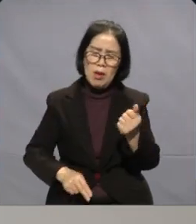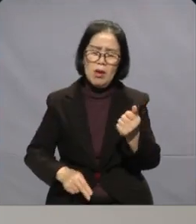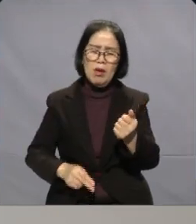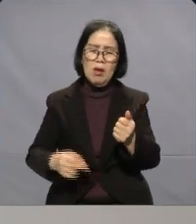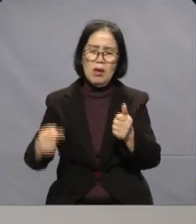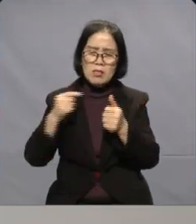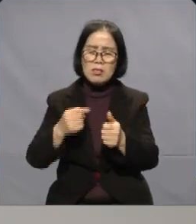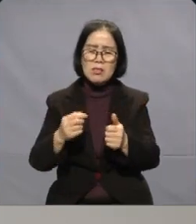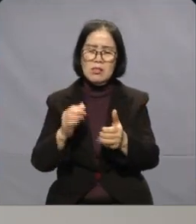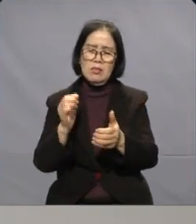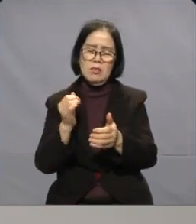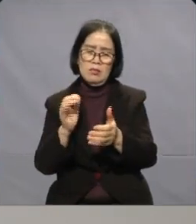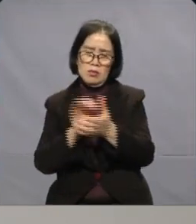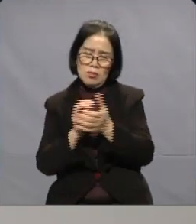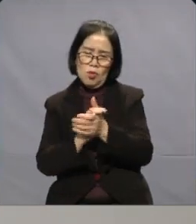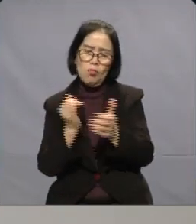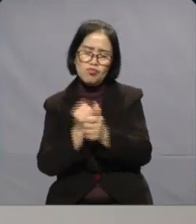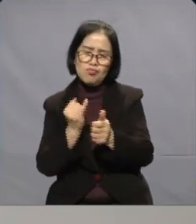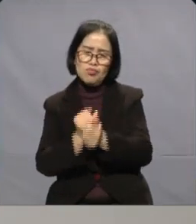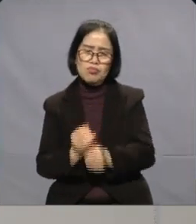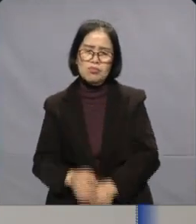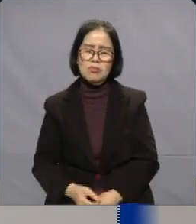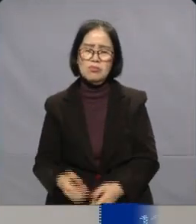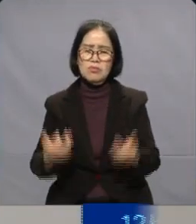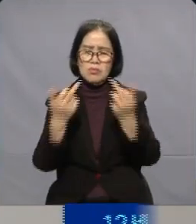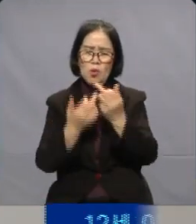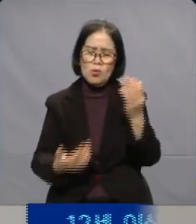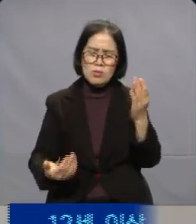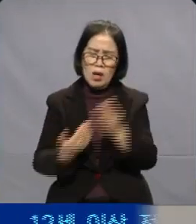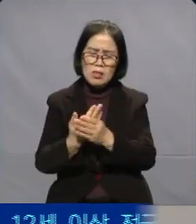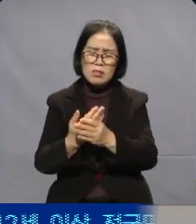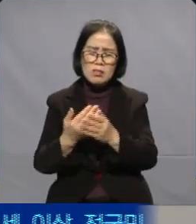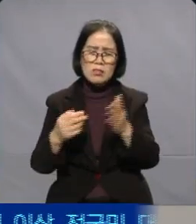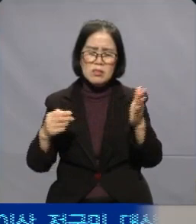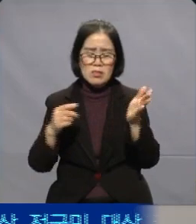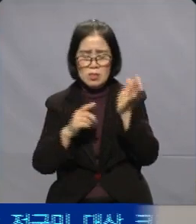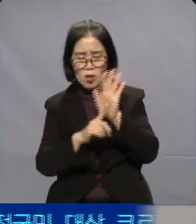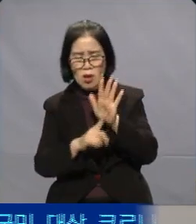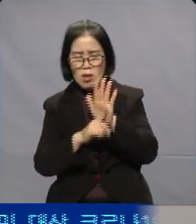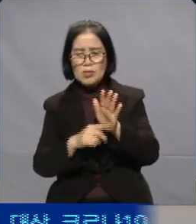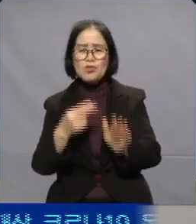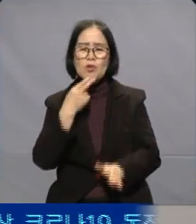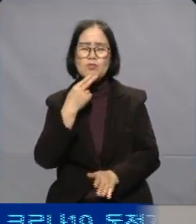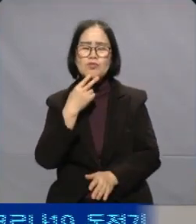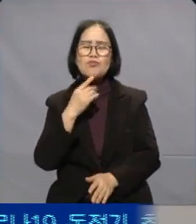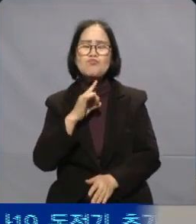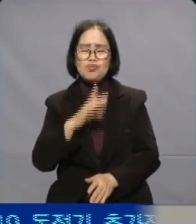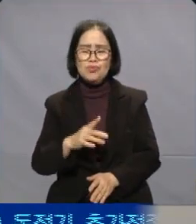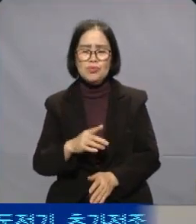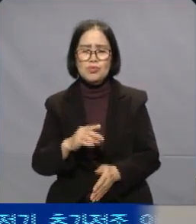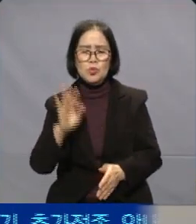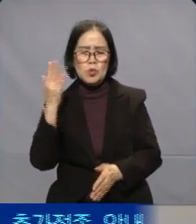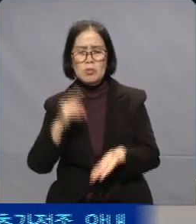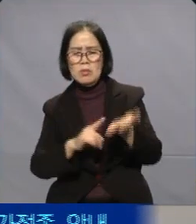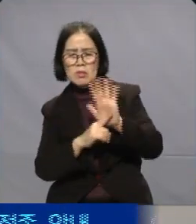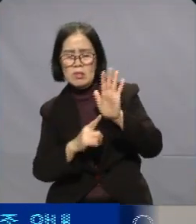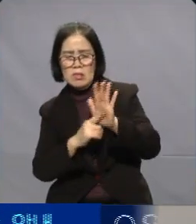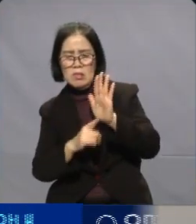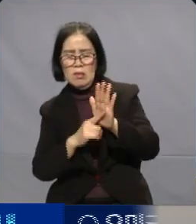부부, 계곡살인처럼 언론 많이 타 세간에 알려지지 않았을 뿐 최근 드러난 너무나도 끔찍한